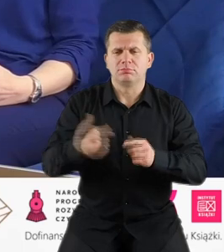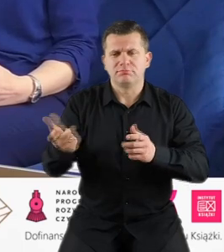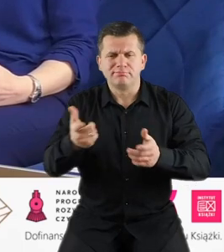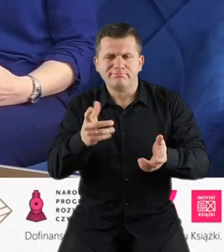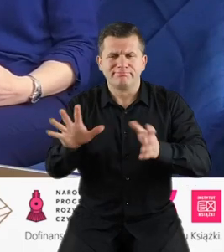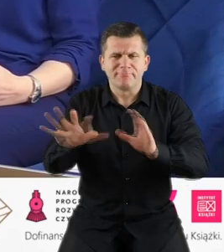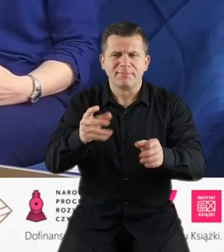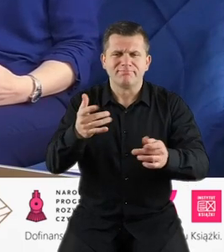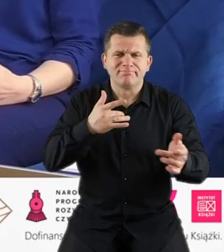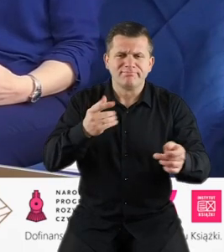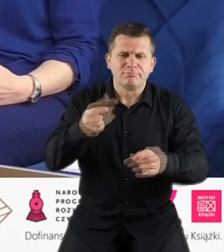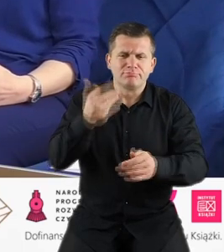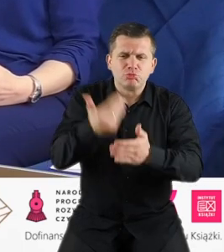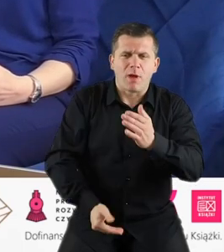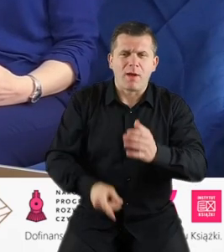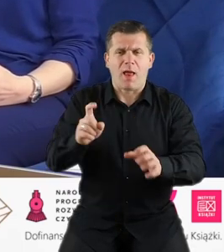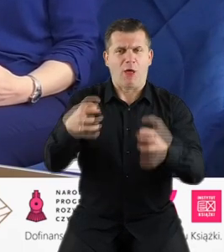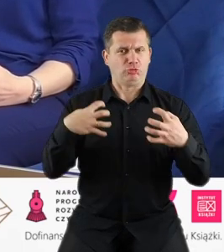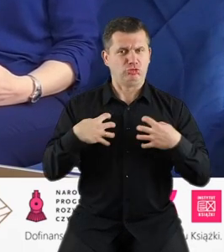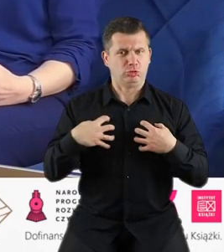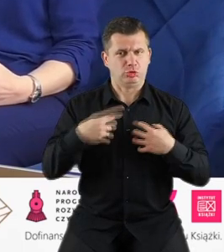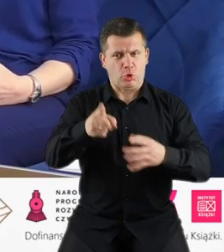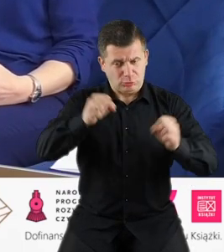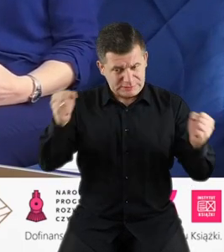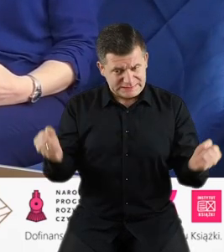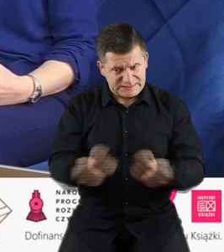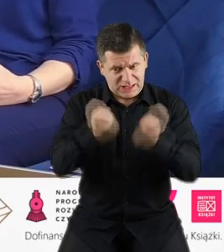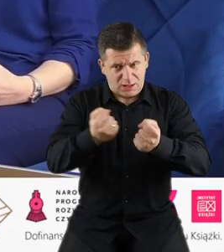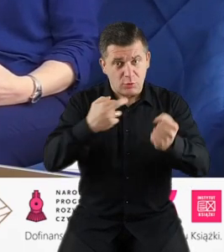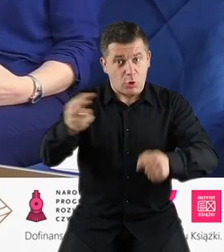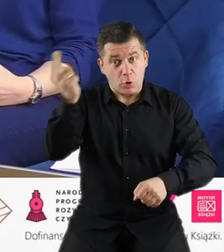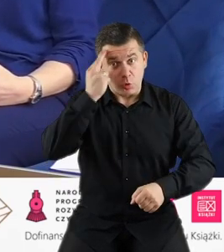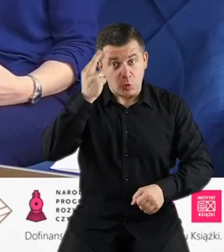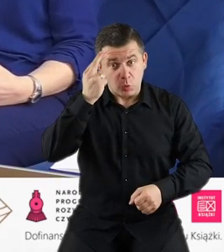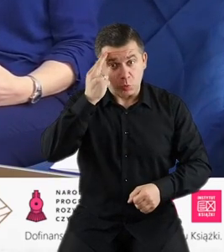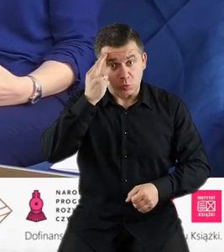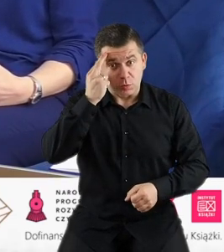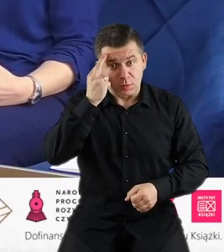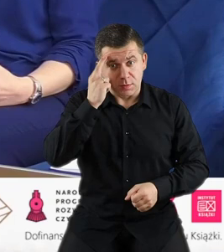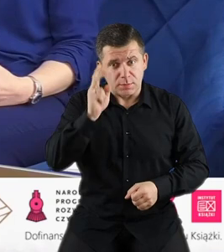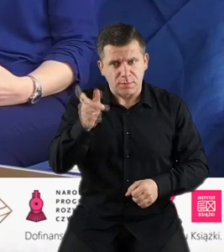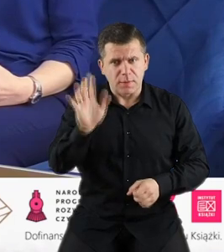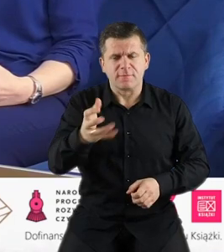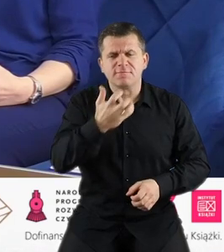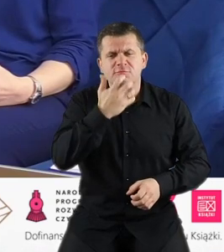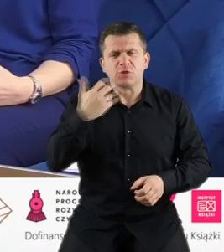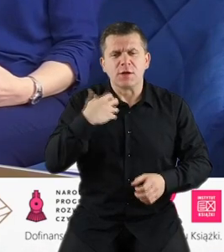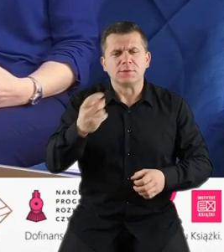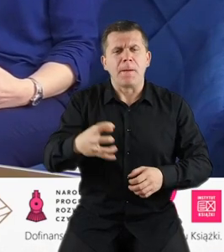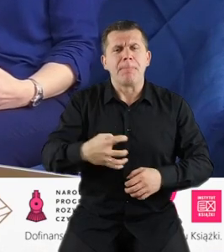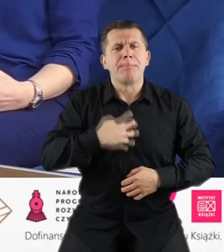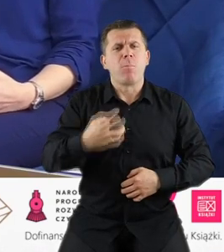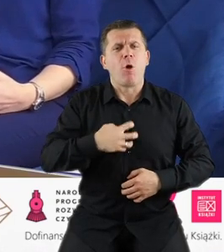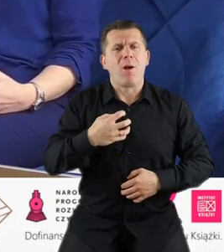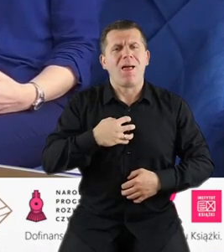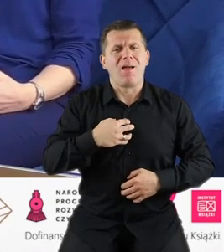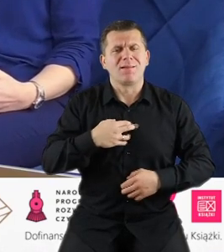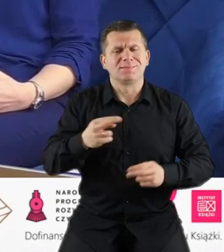przez życie, tacy troszkę przegrani, oni starają się zrozumieć, właśnie mający jakieś takie wcześniejsze bolesne relacje ze